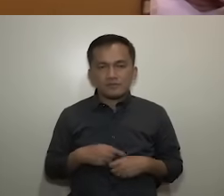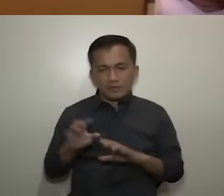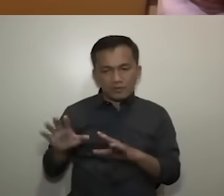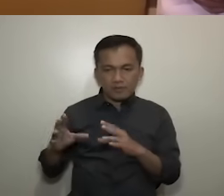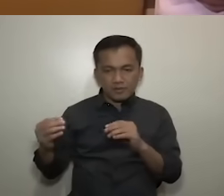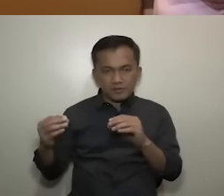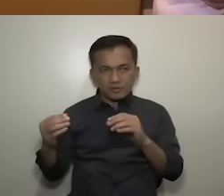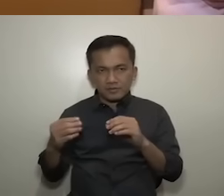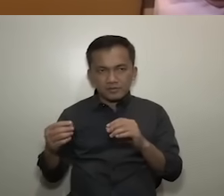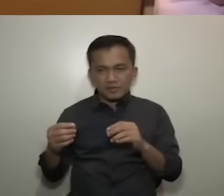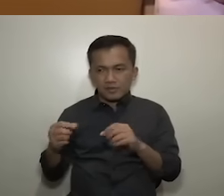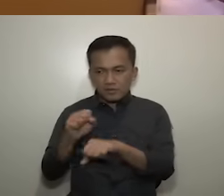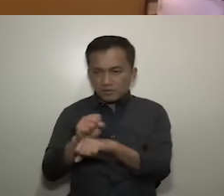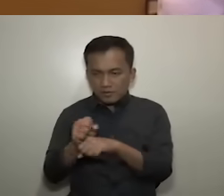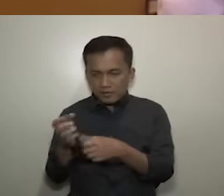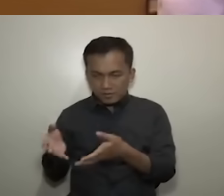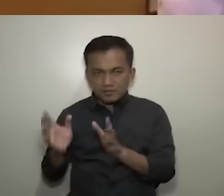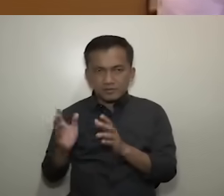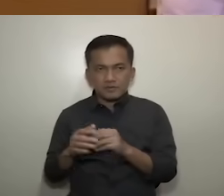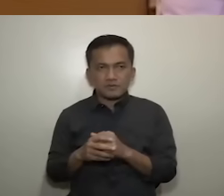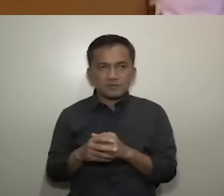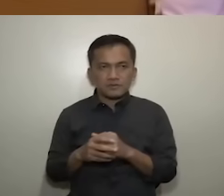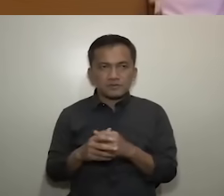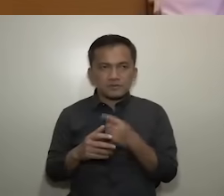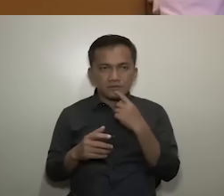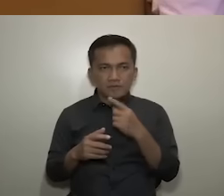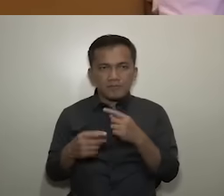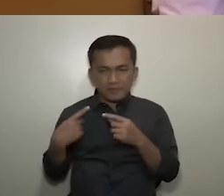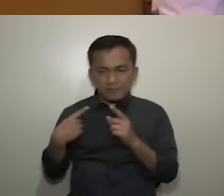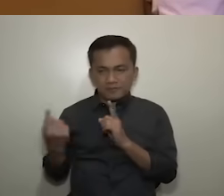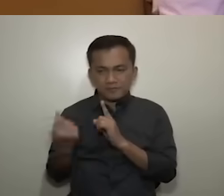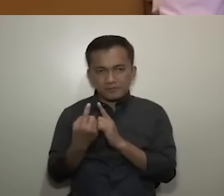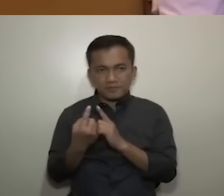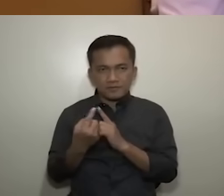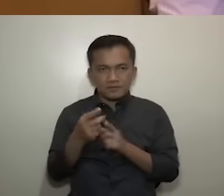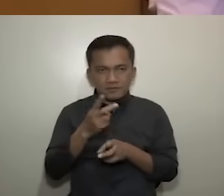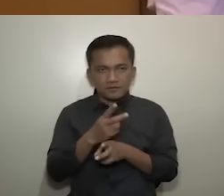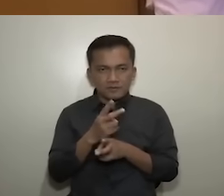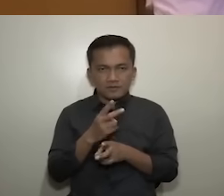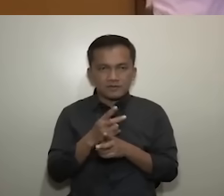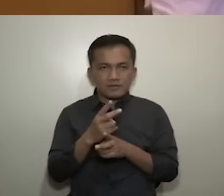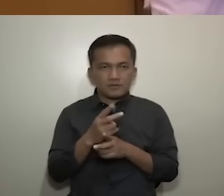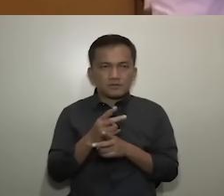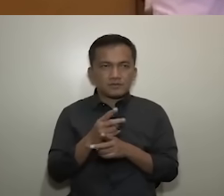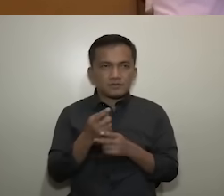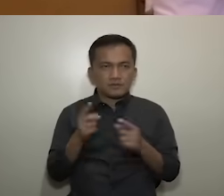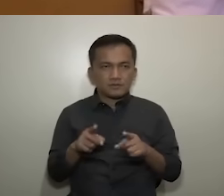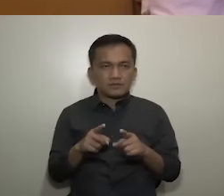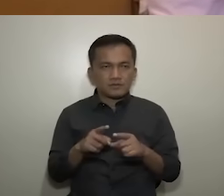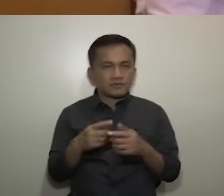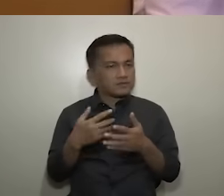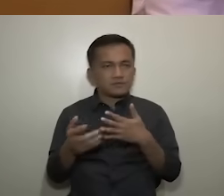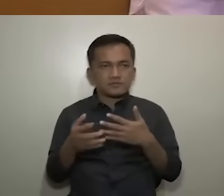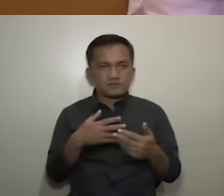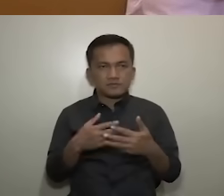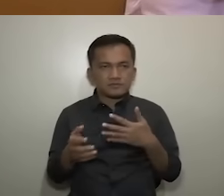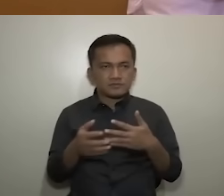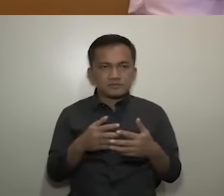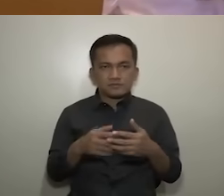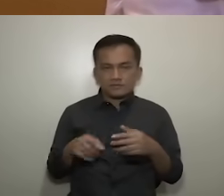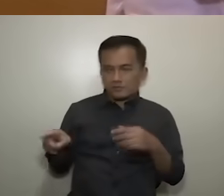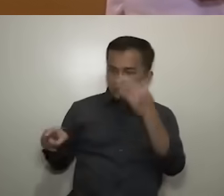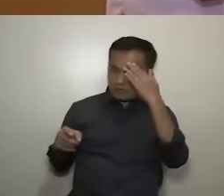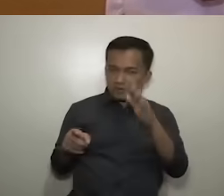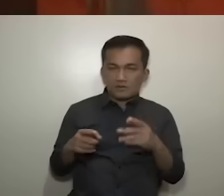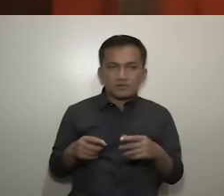yung trabaho, yan, kaya pinayagan mo. Ay, nakanando naman po ako yun, kumamonitor ko po sila kung ano yung... That's what matter. Tinuturo din po niya ako paano po gagawin